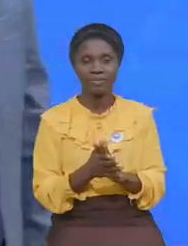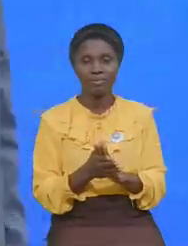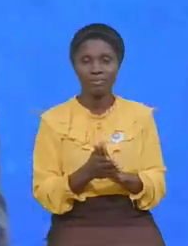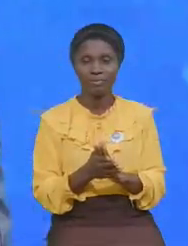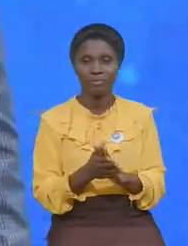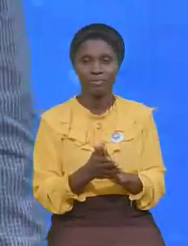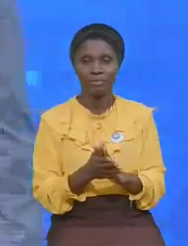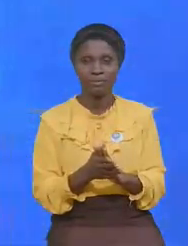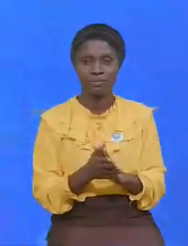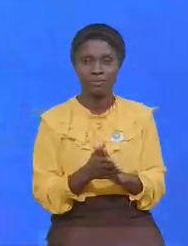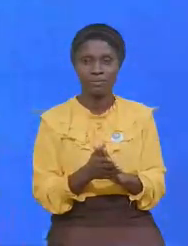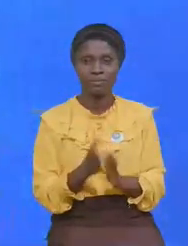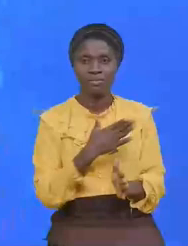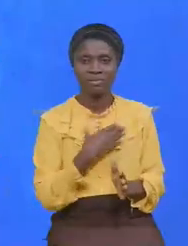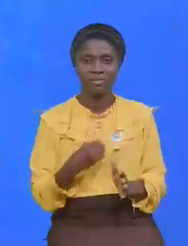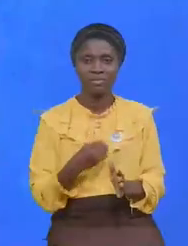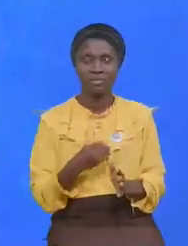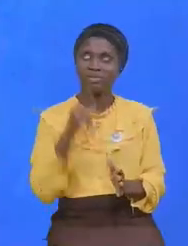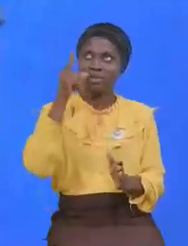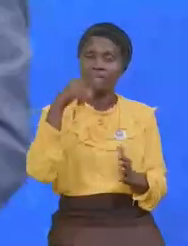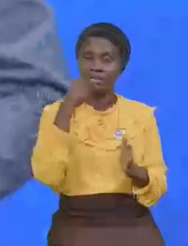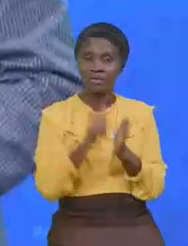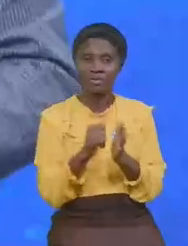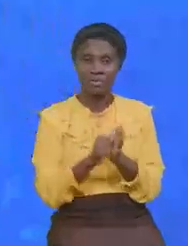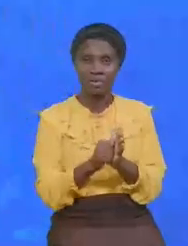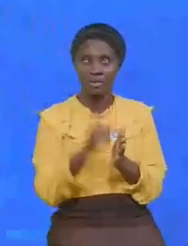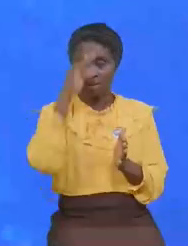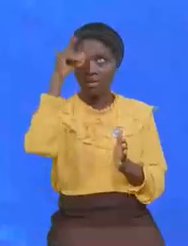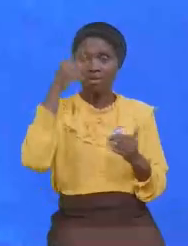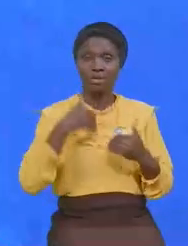pauvreté. Et il dit,